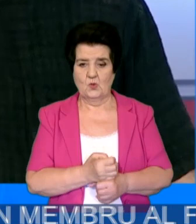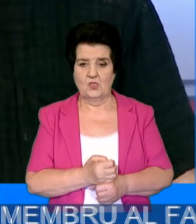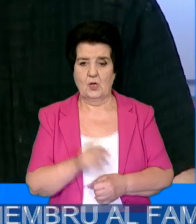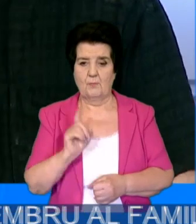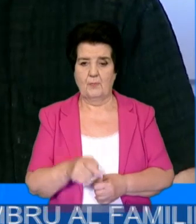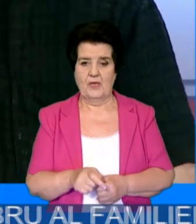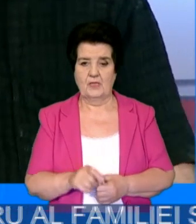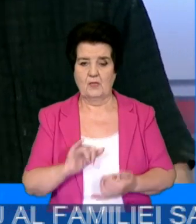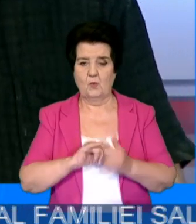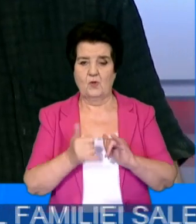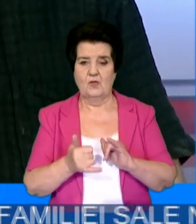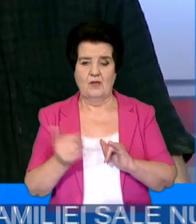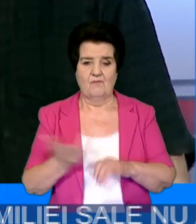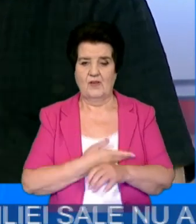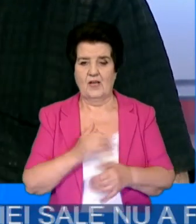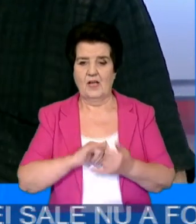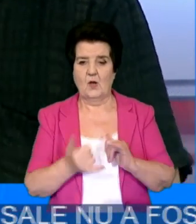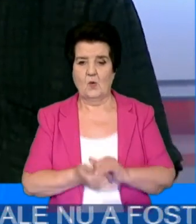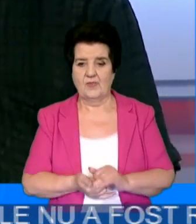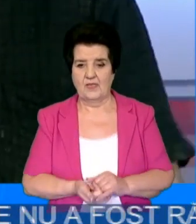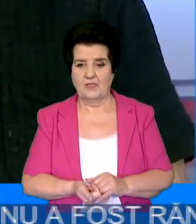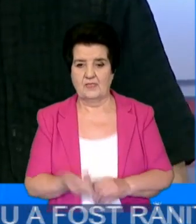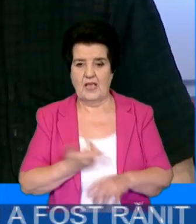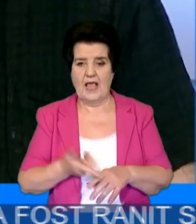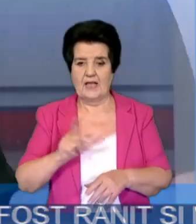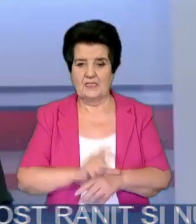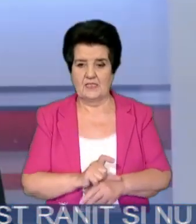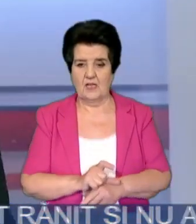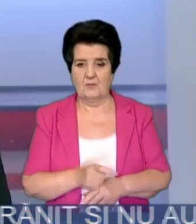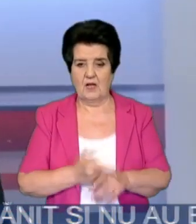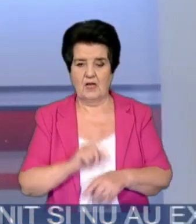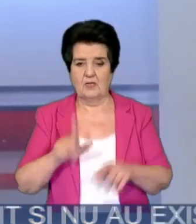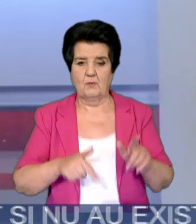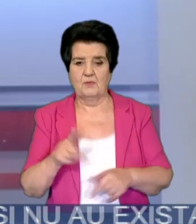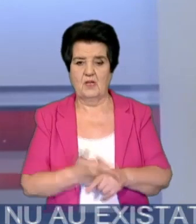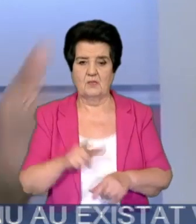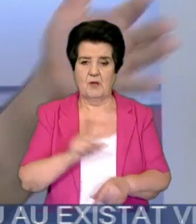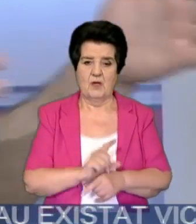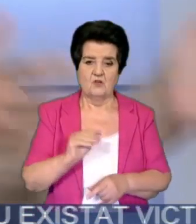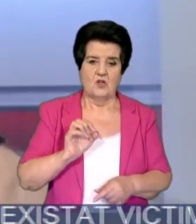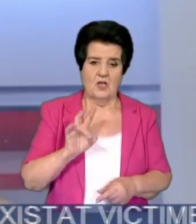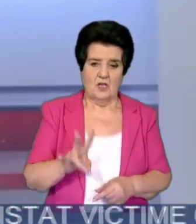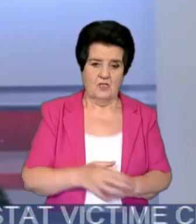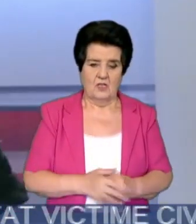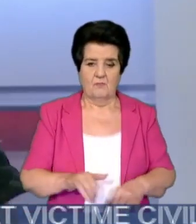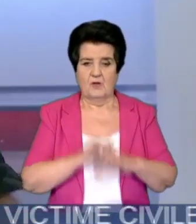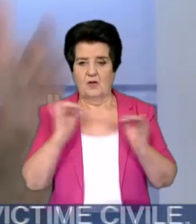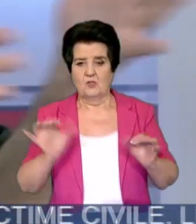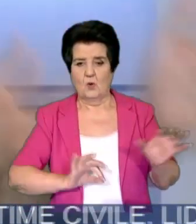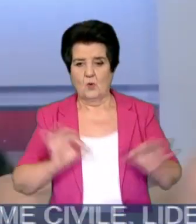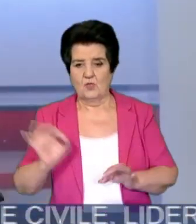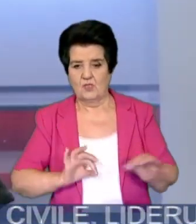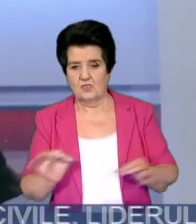fără a impune niște condiții extrem de, în care ne vulnerabilizează și mai mult, de genul mărirea contingentului